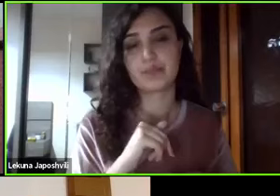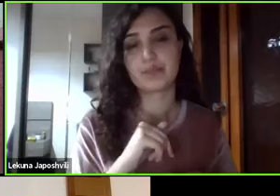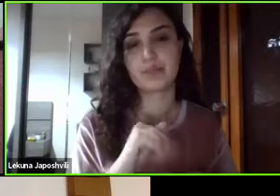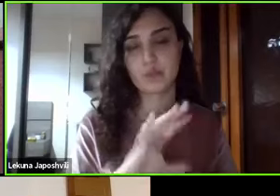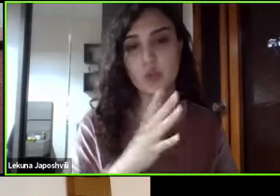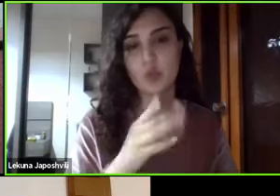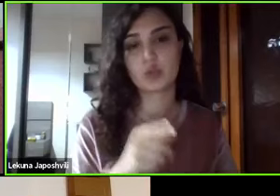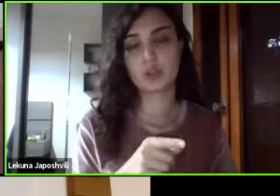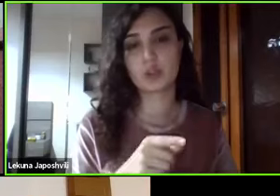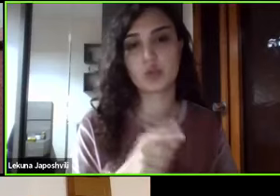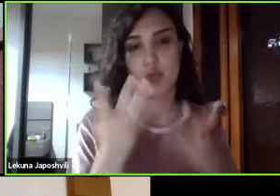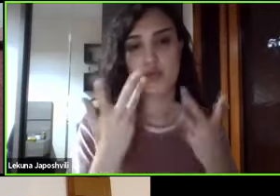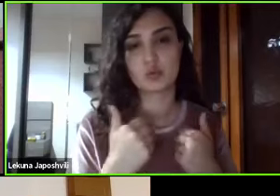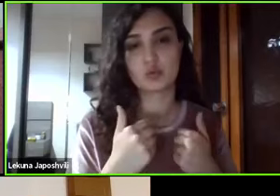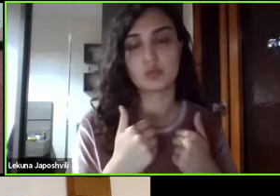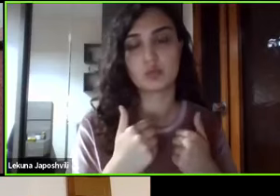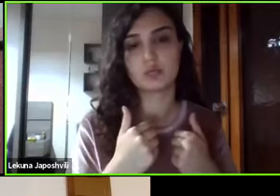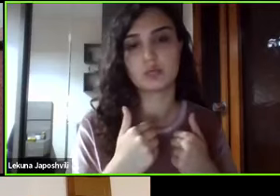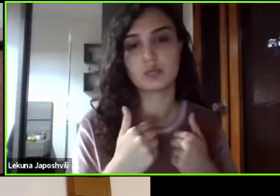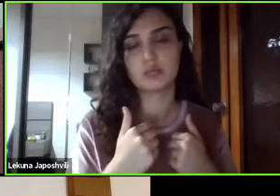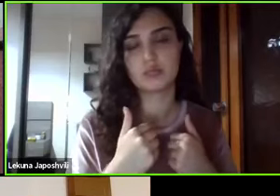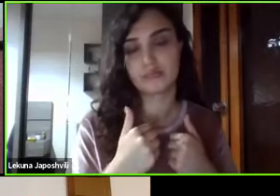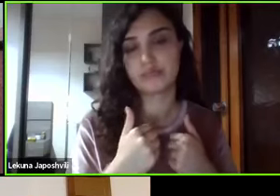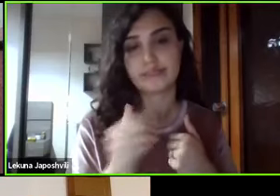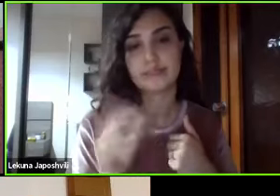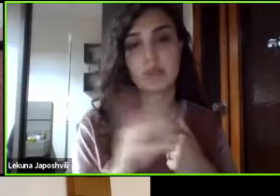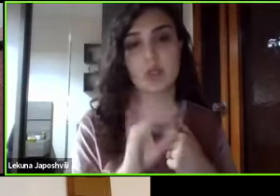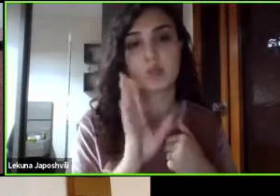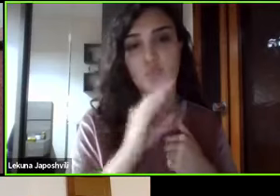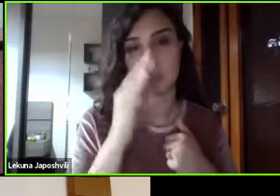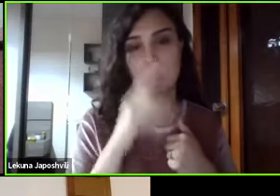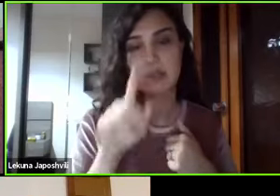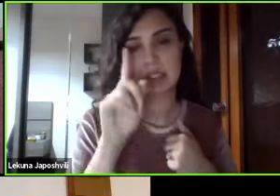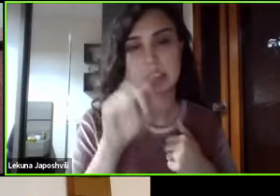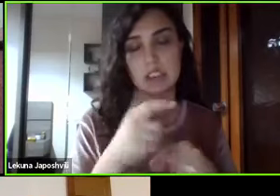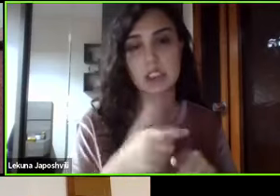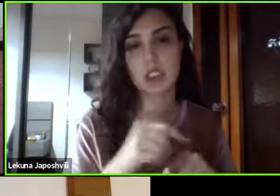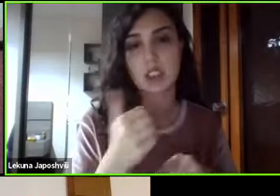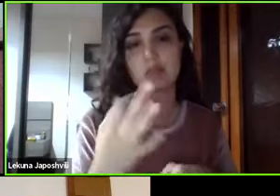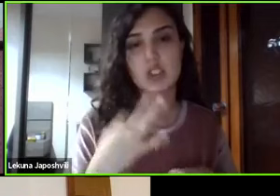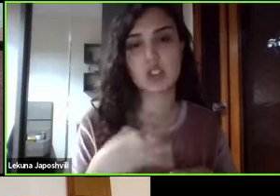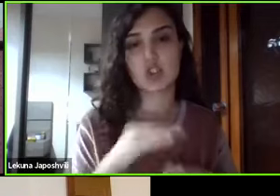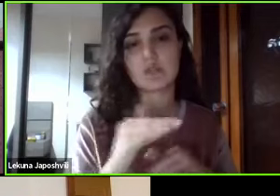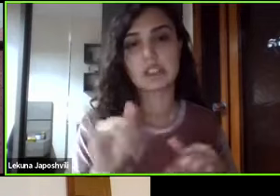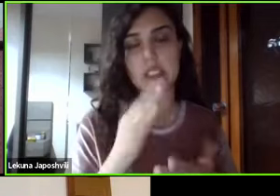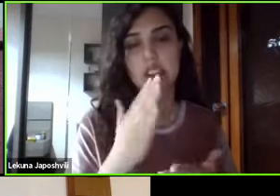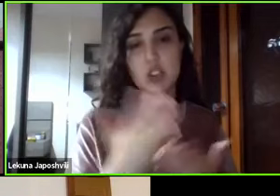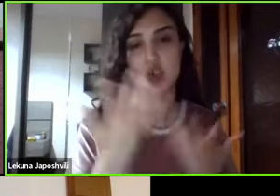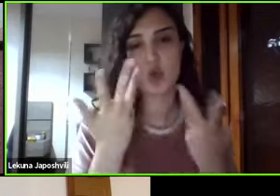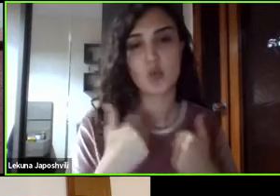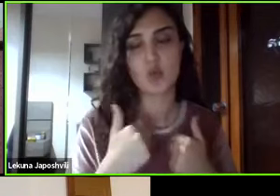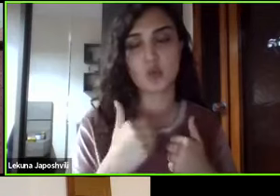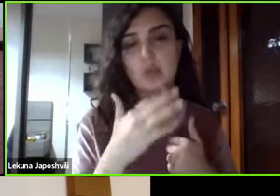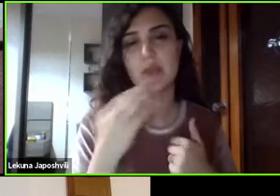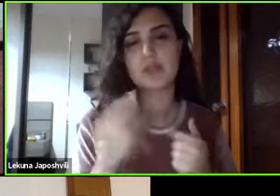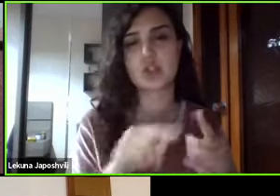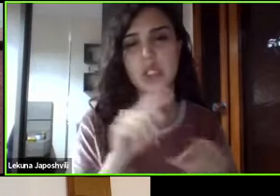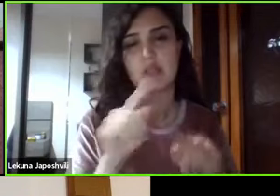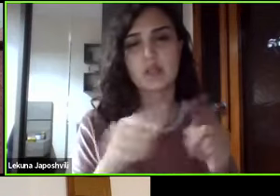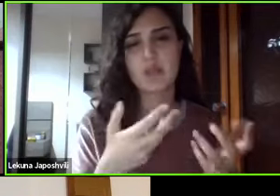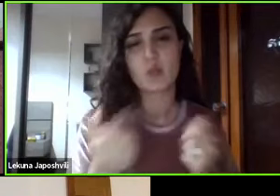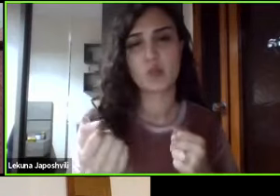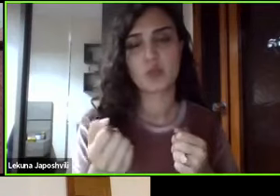იგზნენ თავი კომფორტულ ველში და ყველა მშობელმა ის ძალიან კარგად მისი შვილი სად არის კომფორტულად. აი ბევრი კითხვას ვეგულობ